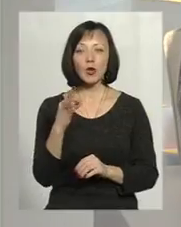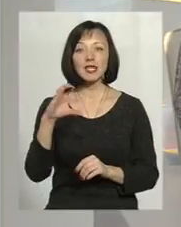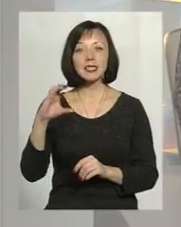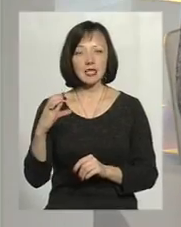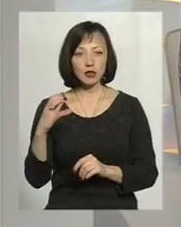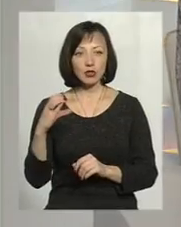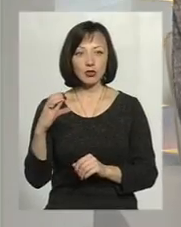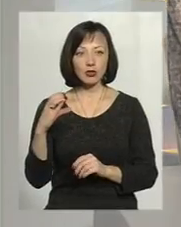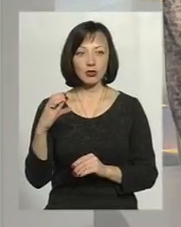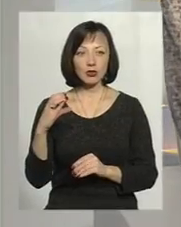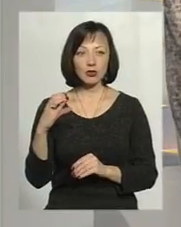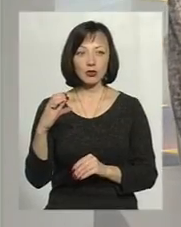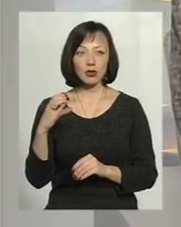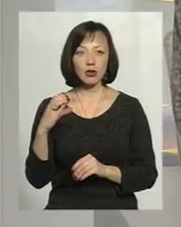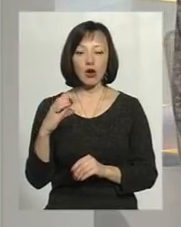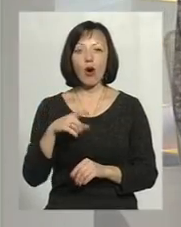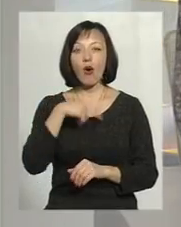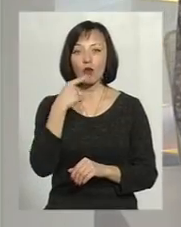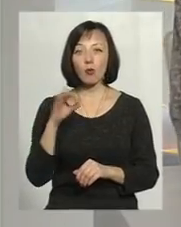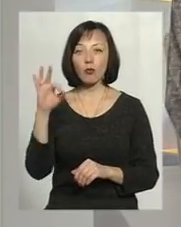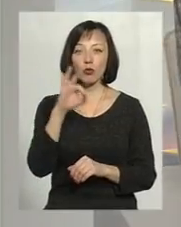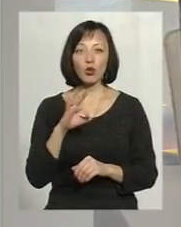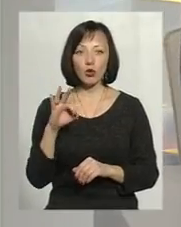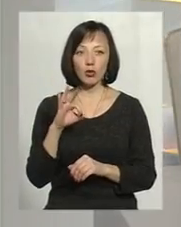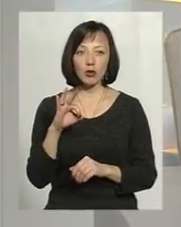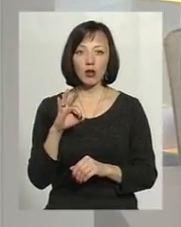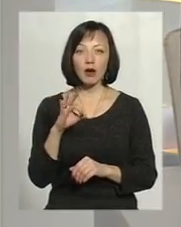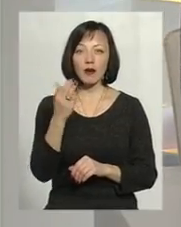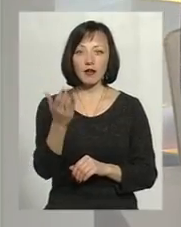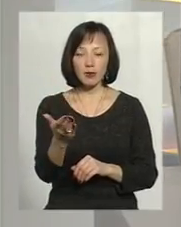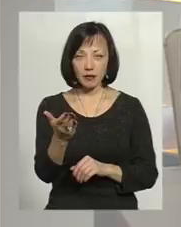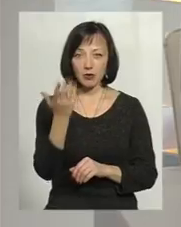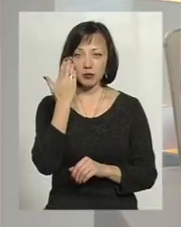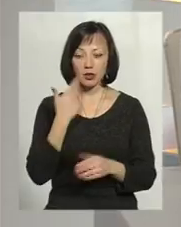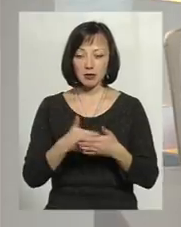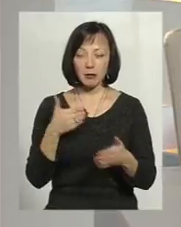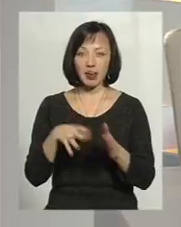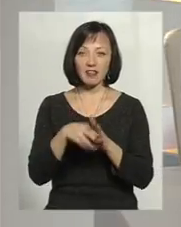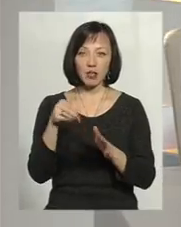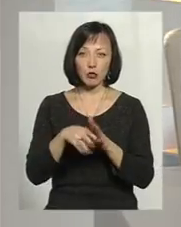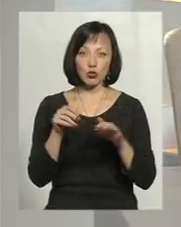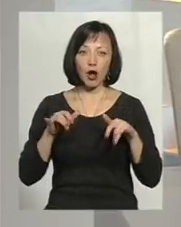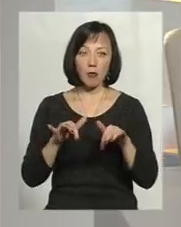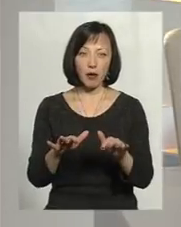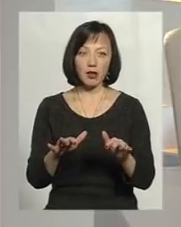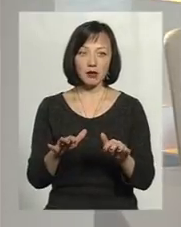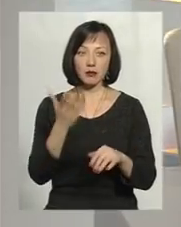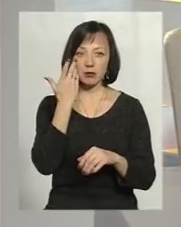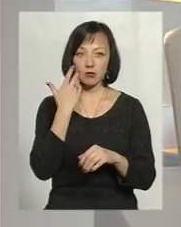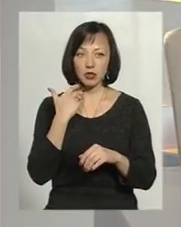Сергійовичу, мова йшла про те, що, власне, під час передвиборчої кампанії, під